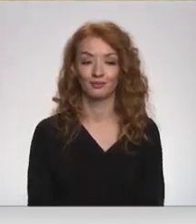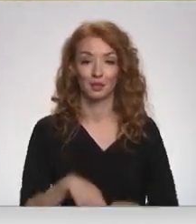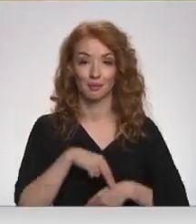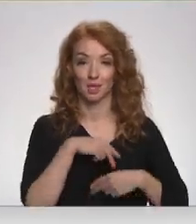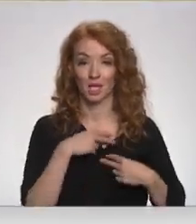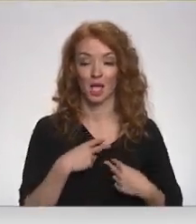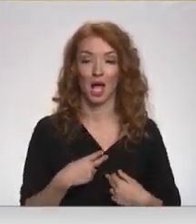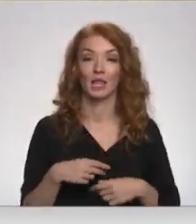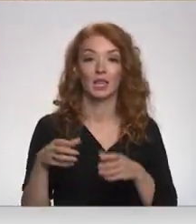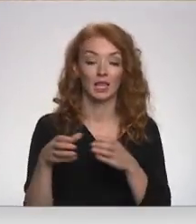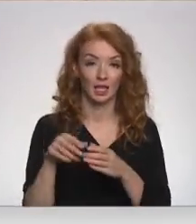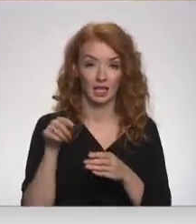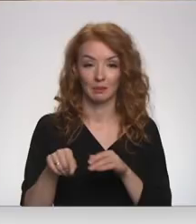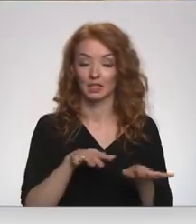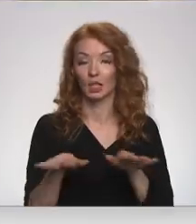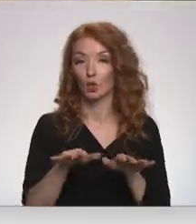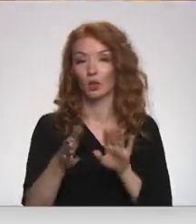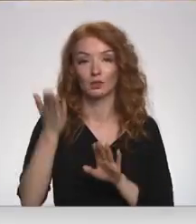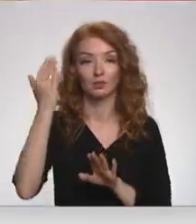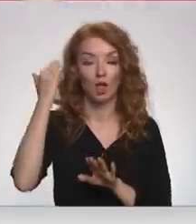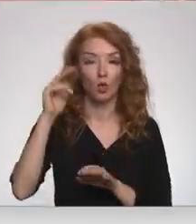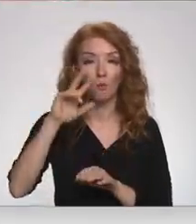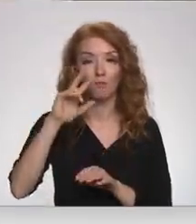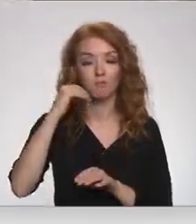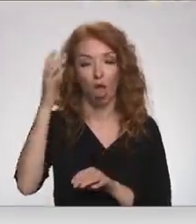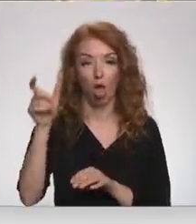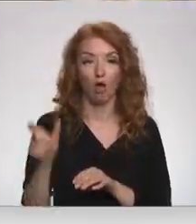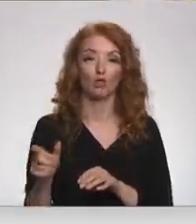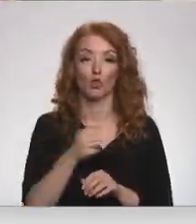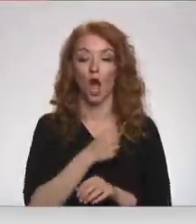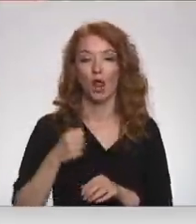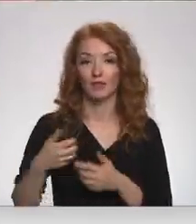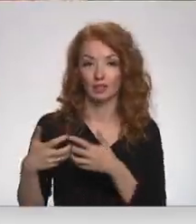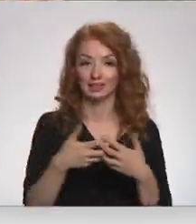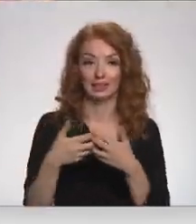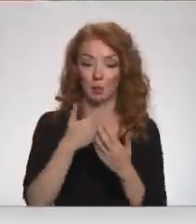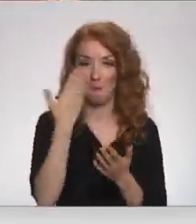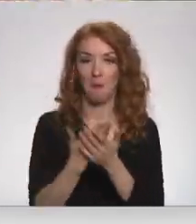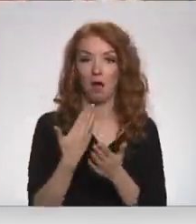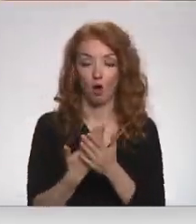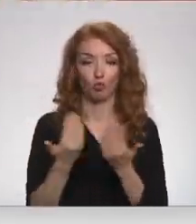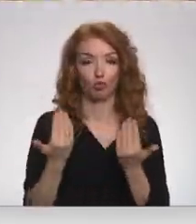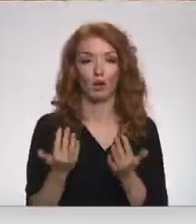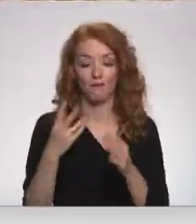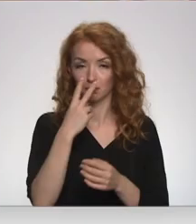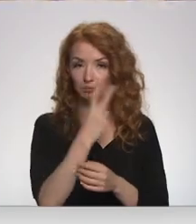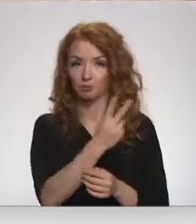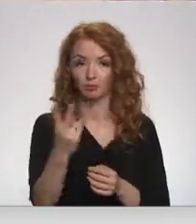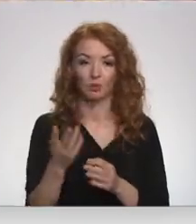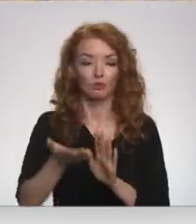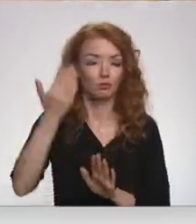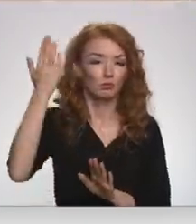Biedrības eksercitus Rigensis rīkoties seno baltu karavīru cīņu paraugu demonstrējumi šodienas cilvēkam ļauj pavērt aizkaru uz